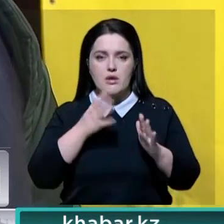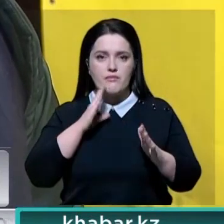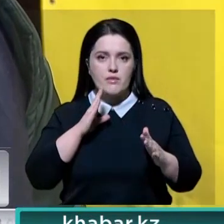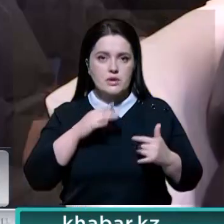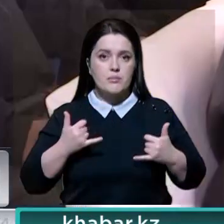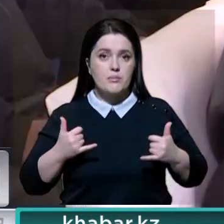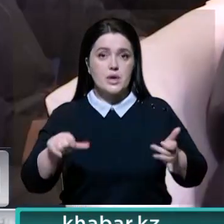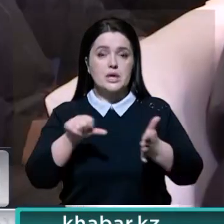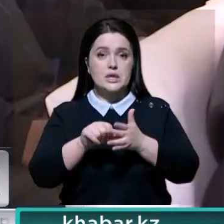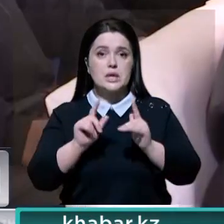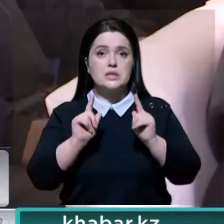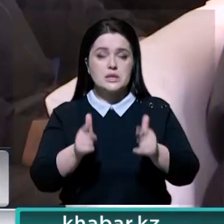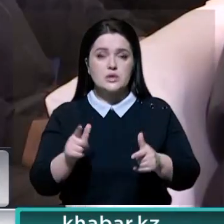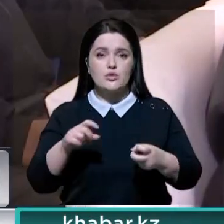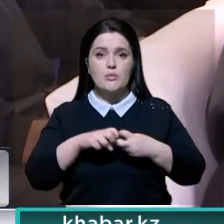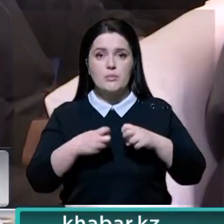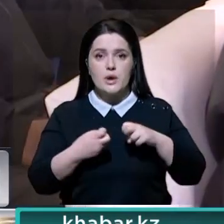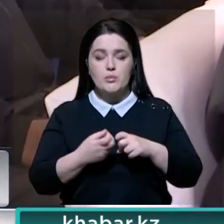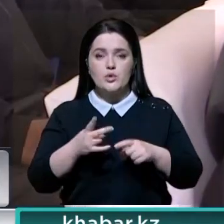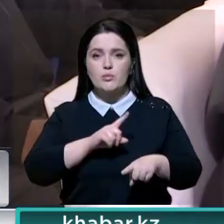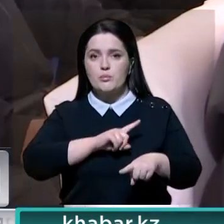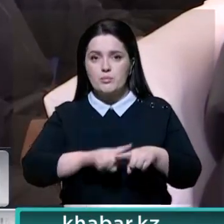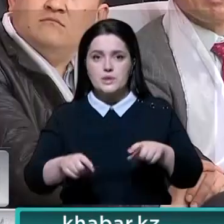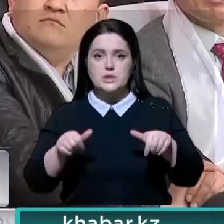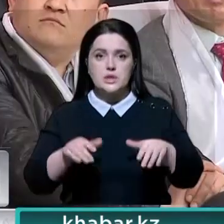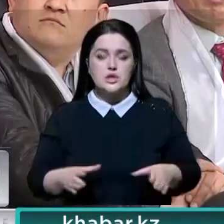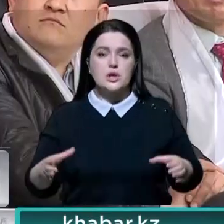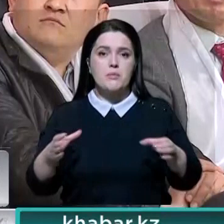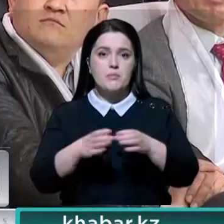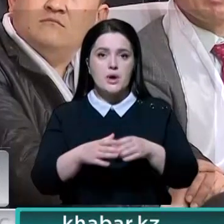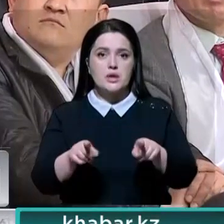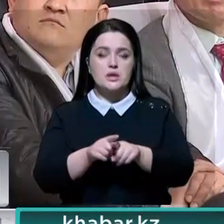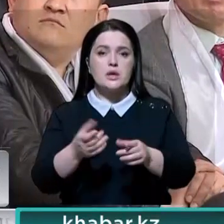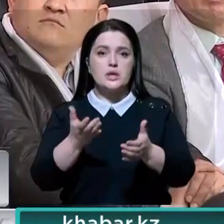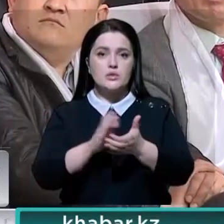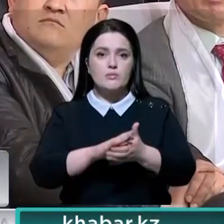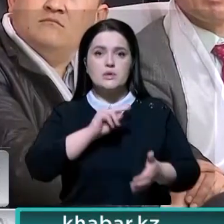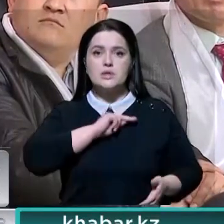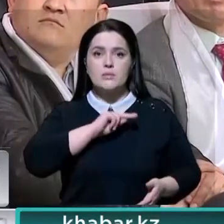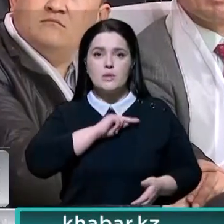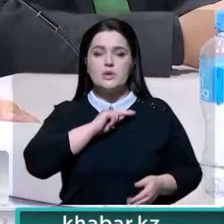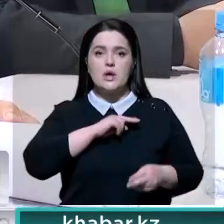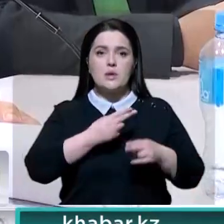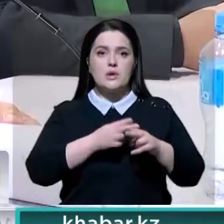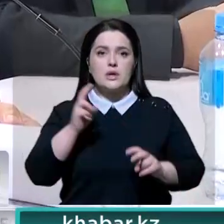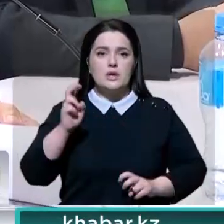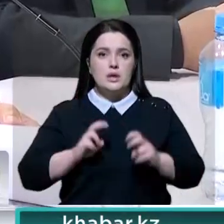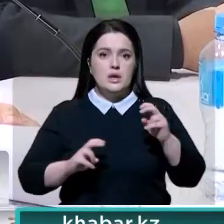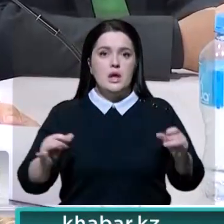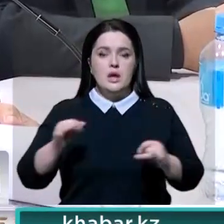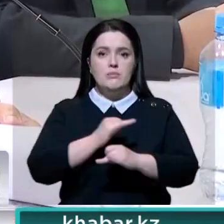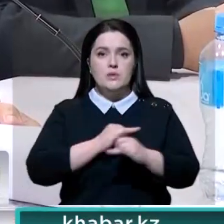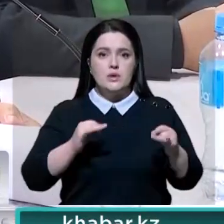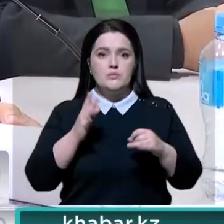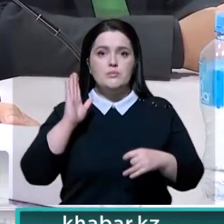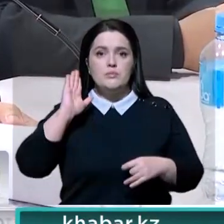дефицит поливной воды. Кандидаты согласились, проблему нужно оперативно решать. Партийцы также ознакомились с работой крахмало-паточного завода.